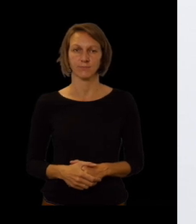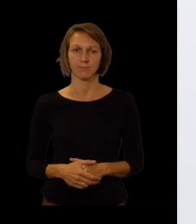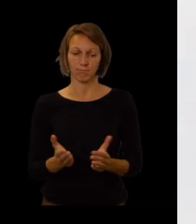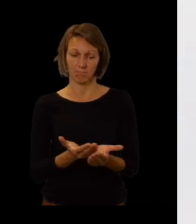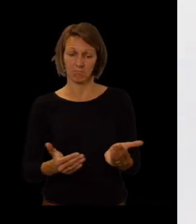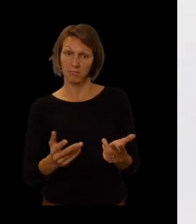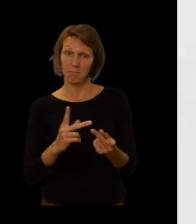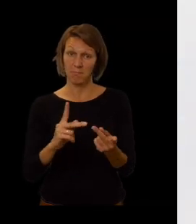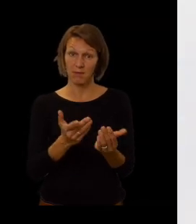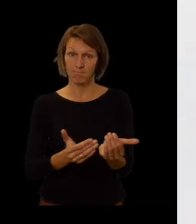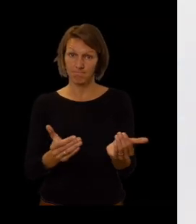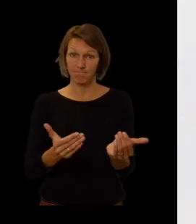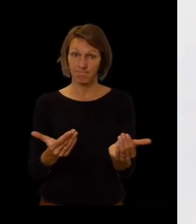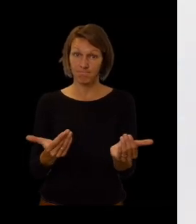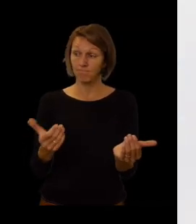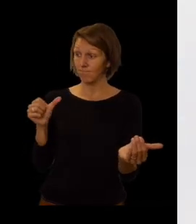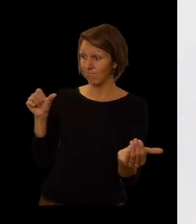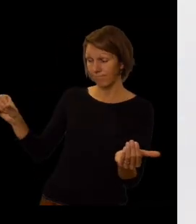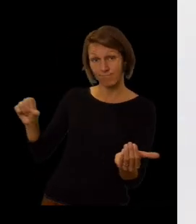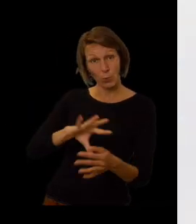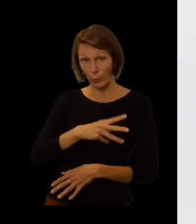Tout le reste se jette dans les toilettes.